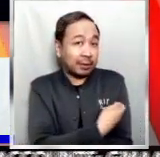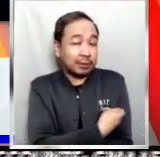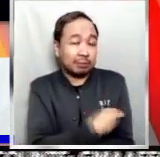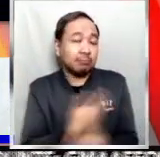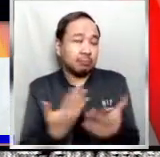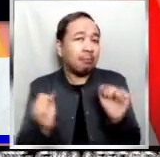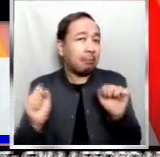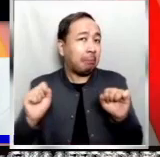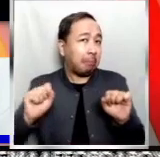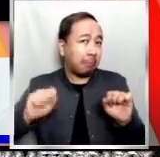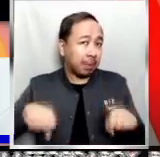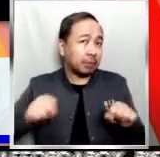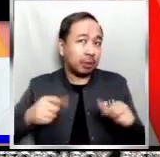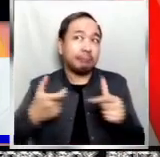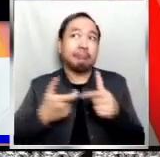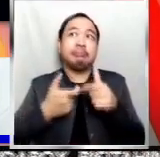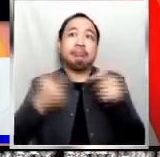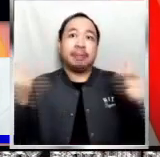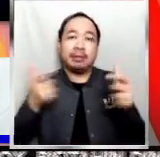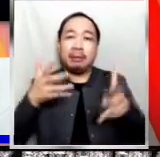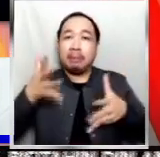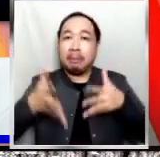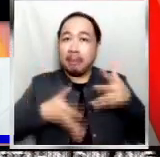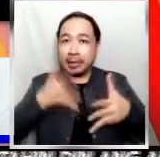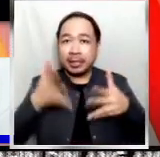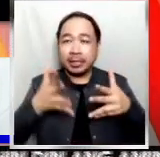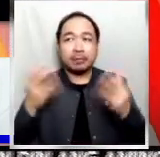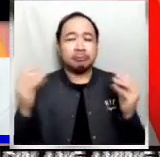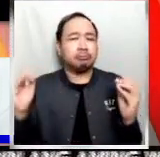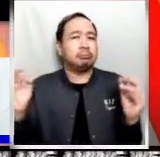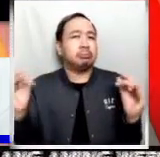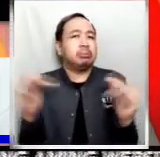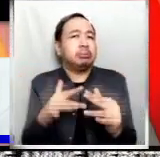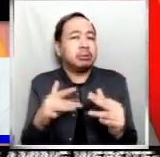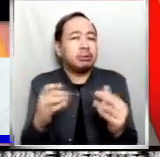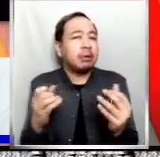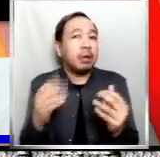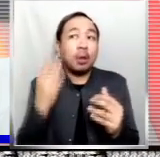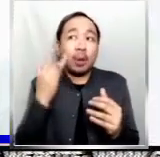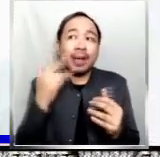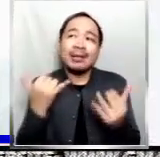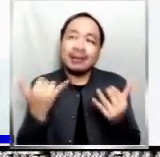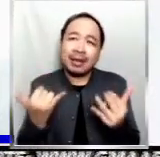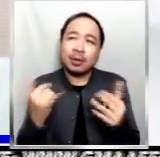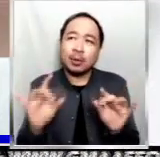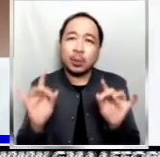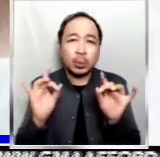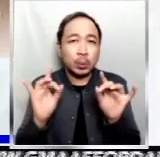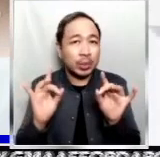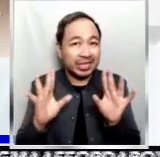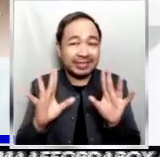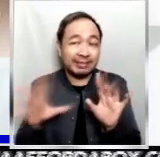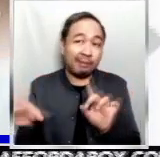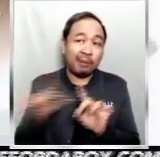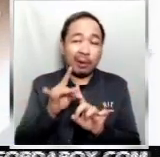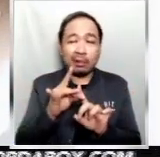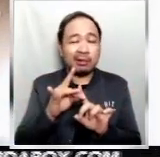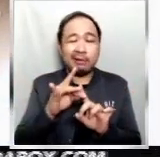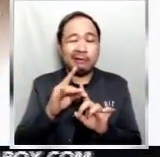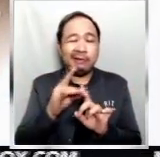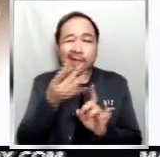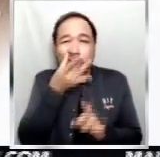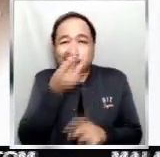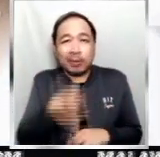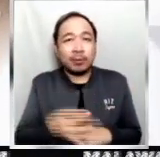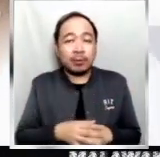big Christmas party, a lot of people, because the risk right now seems low. Pero paalaala ni DOH